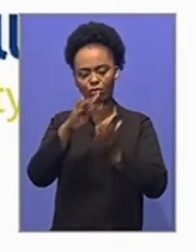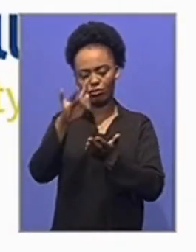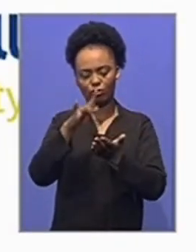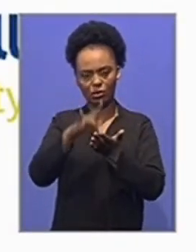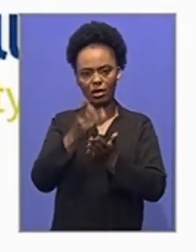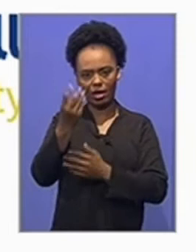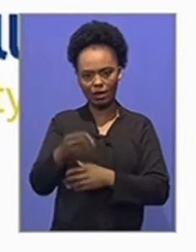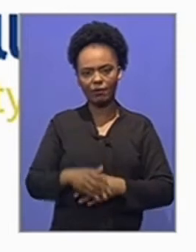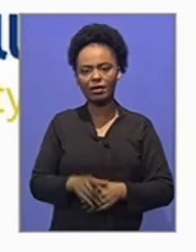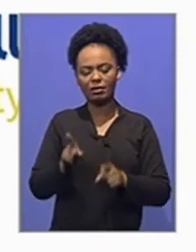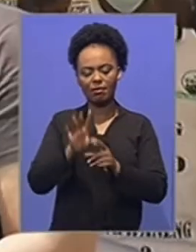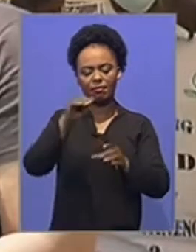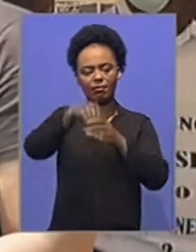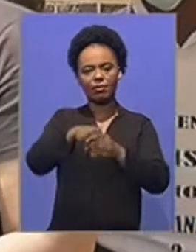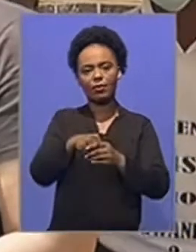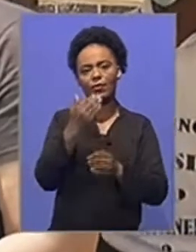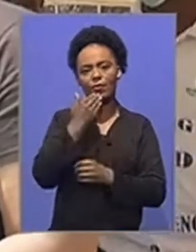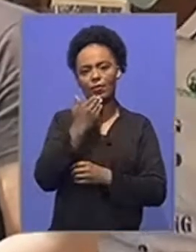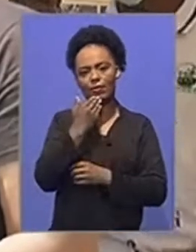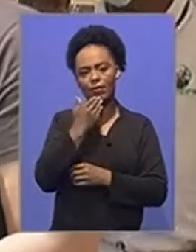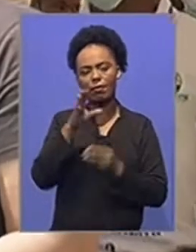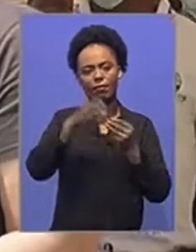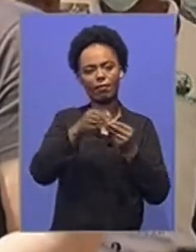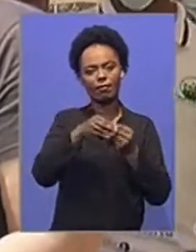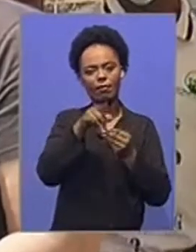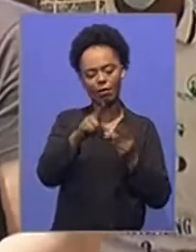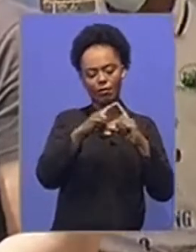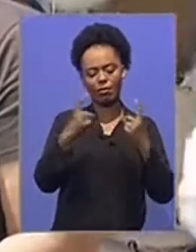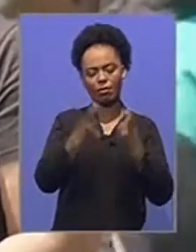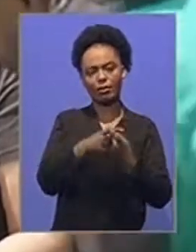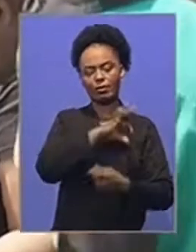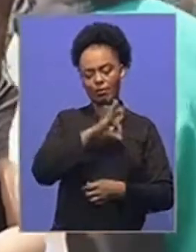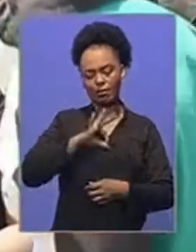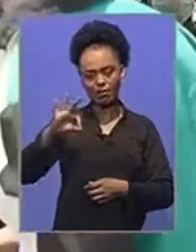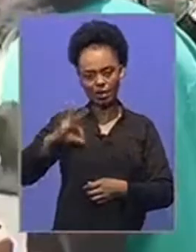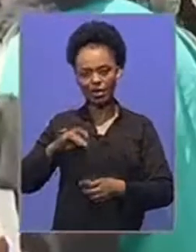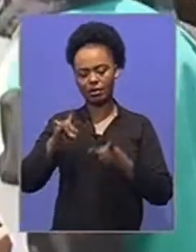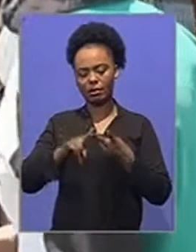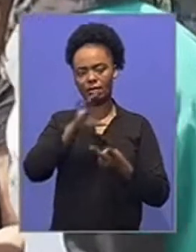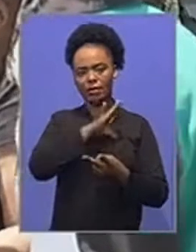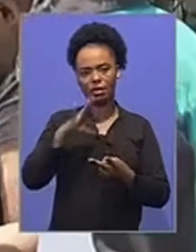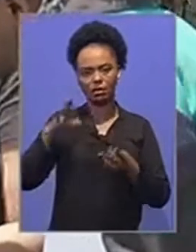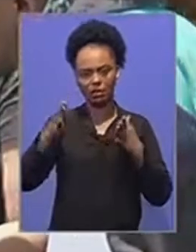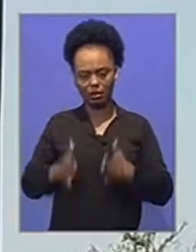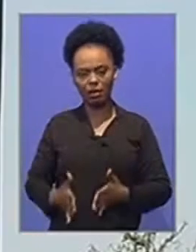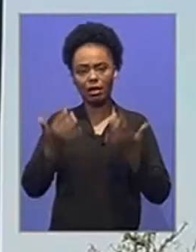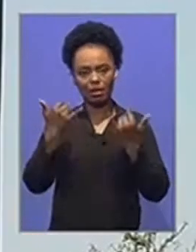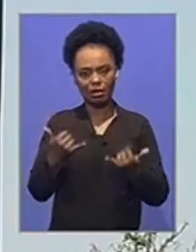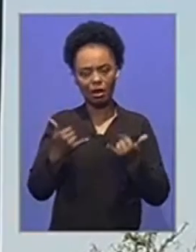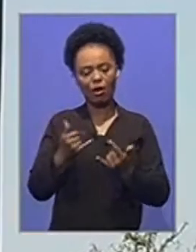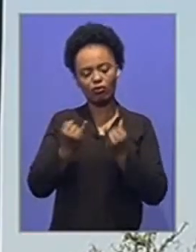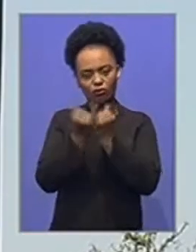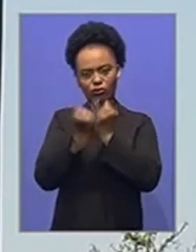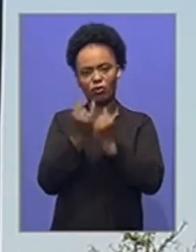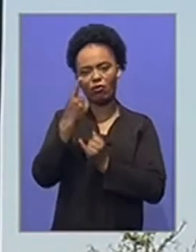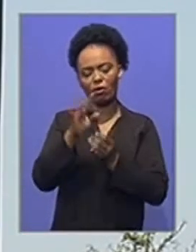ba akaretsa babusa kgotla le maloko a dikomiti tsa bomeiara. Bontsi bo tlile go gaisanela ditlhopho ka fa tlase ga